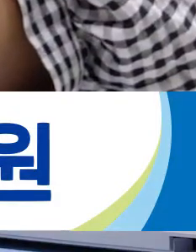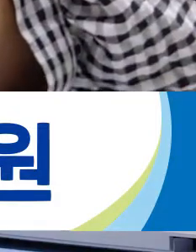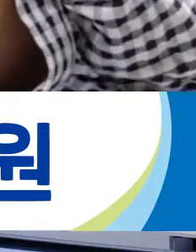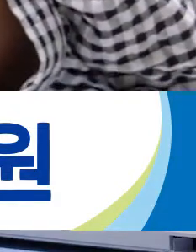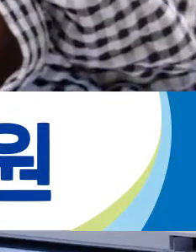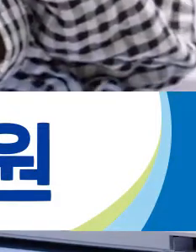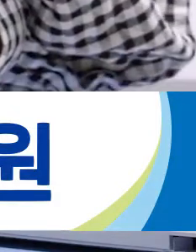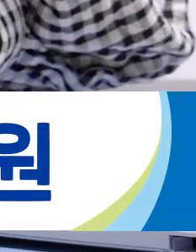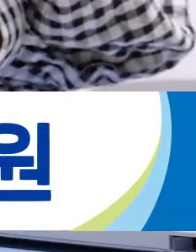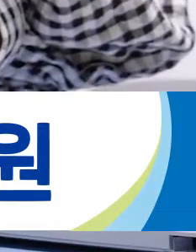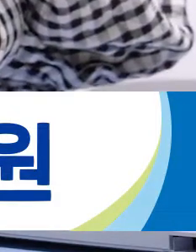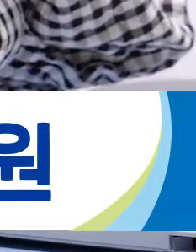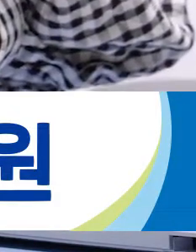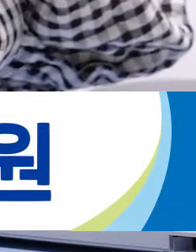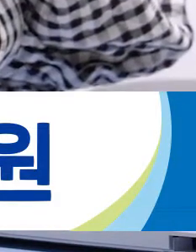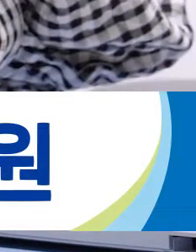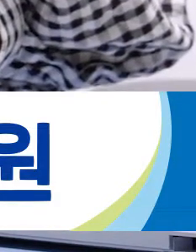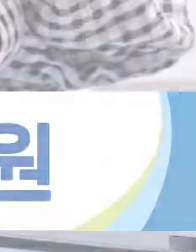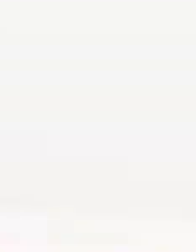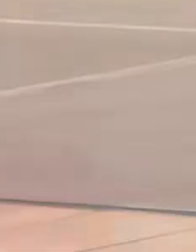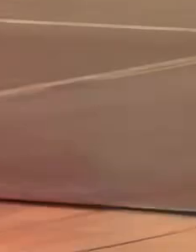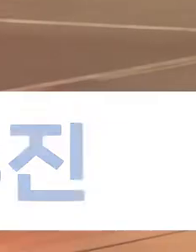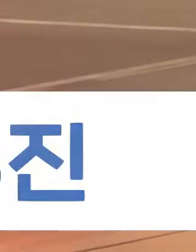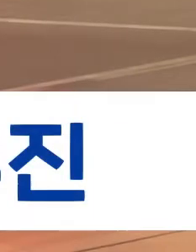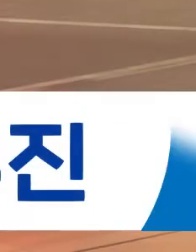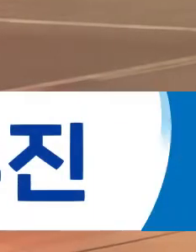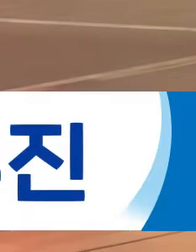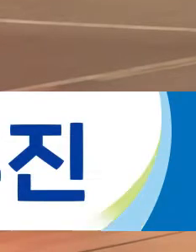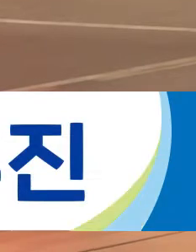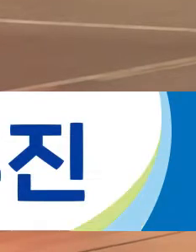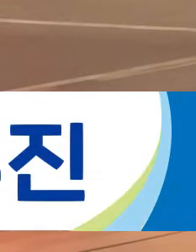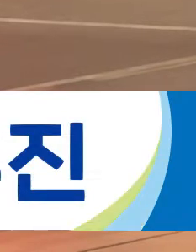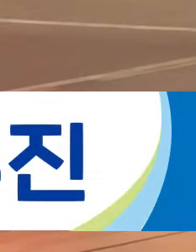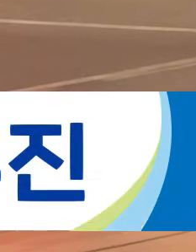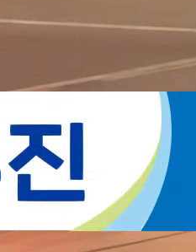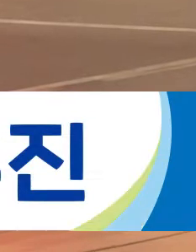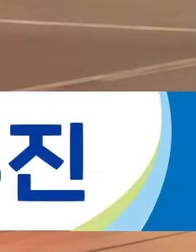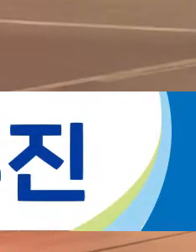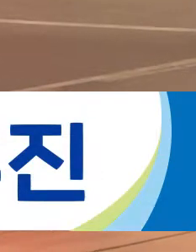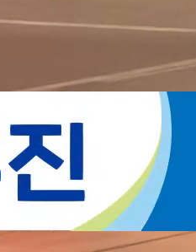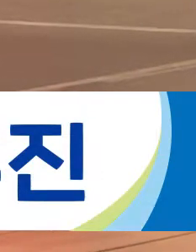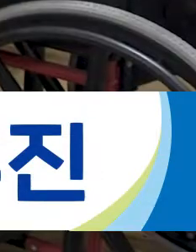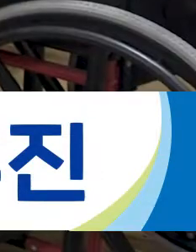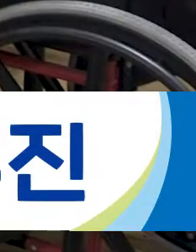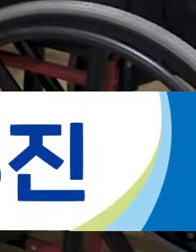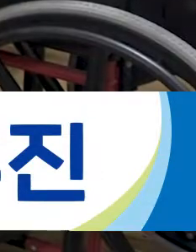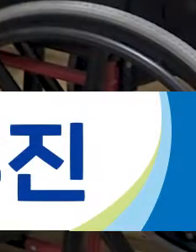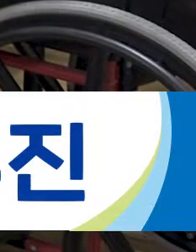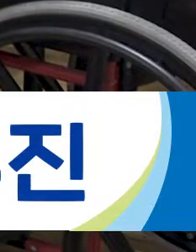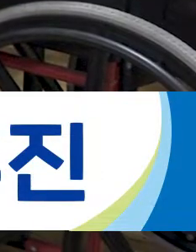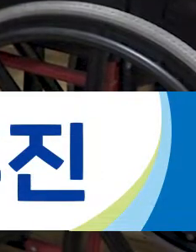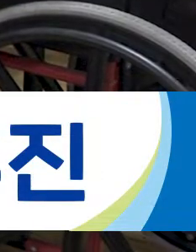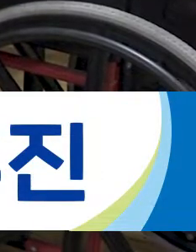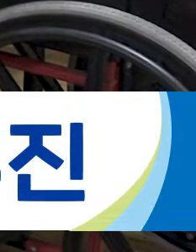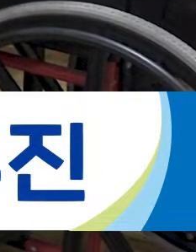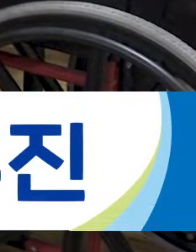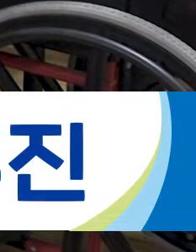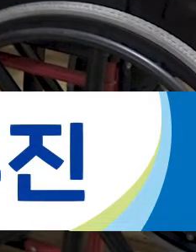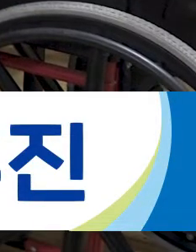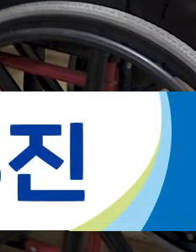지원해 미래인재 양성에 나섭니다 취약계층을 지원한 민간 재원 발굴과 기부문화 확산을 위한